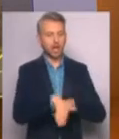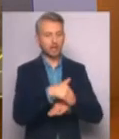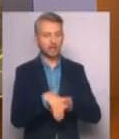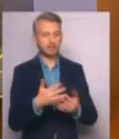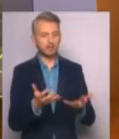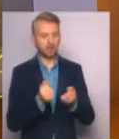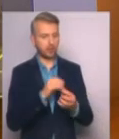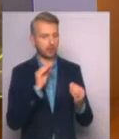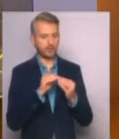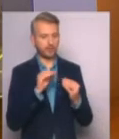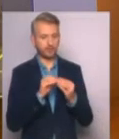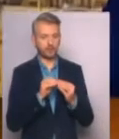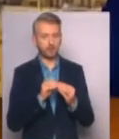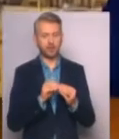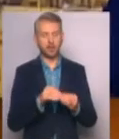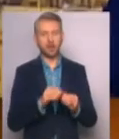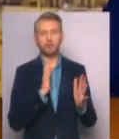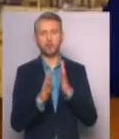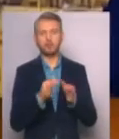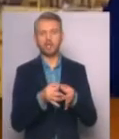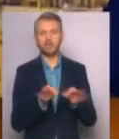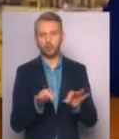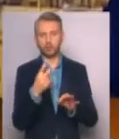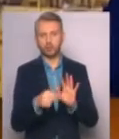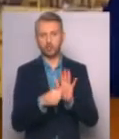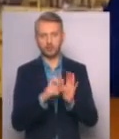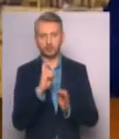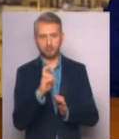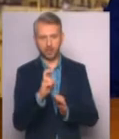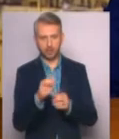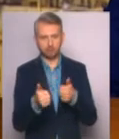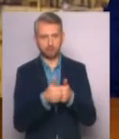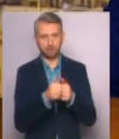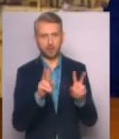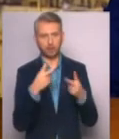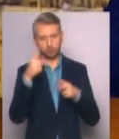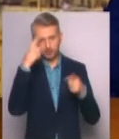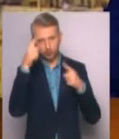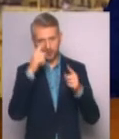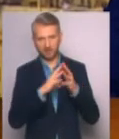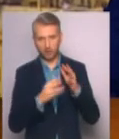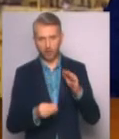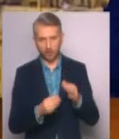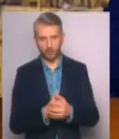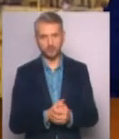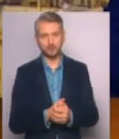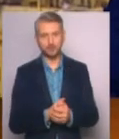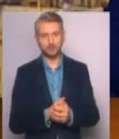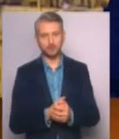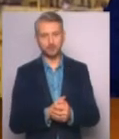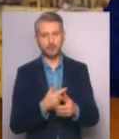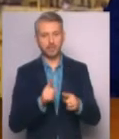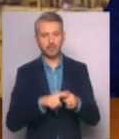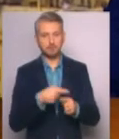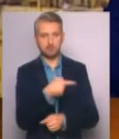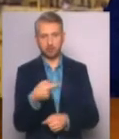приймальні не змінилася. Це Свобода 26Б, орієнтир, клуб творчості Виноградар, дитячої творчості, це перший